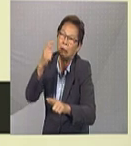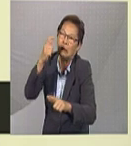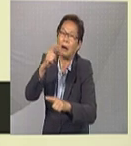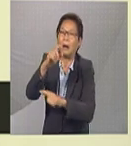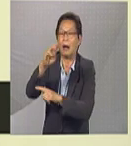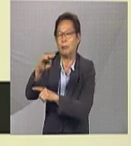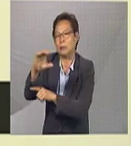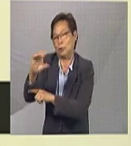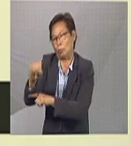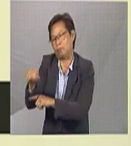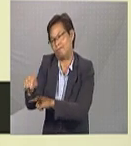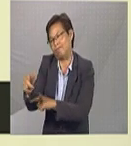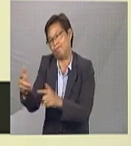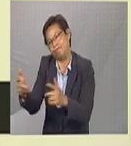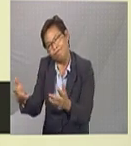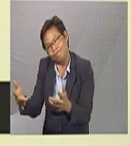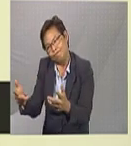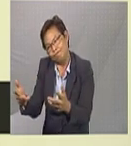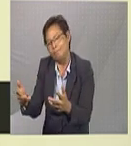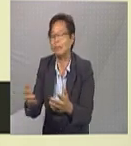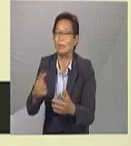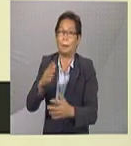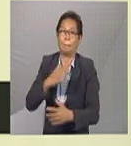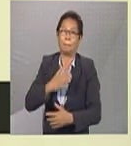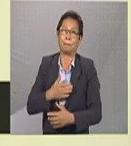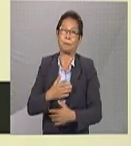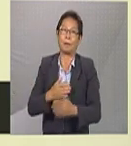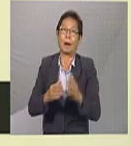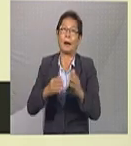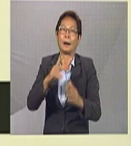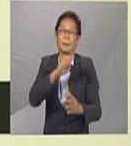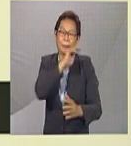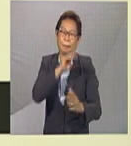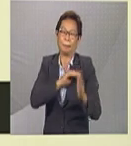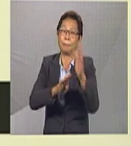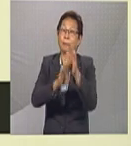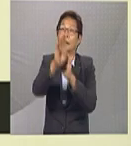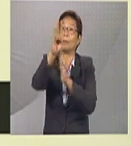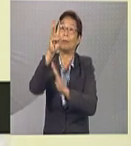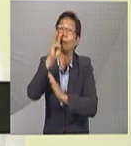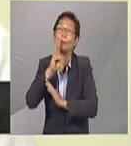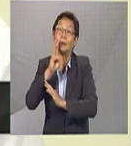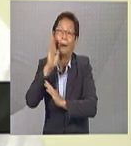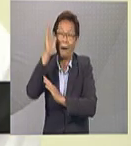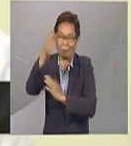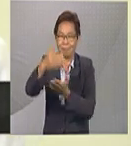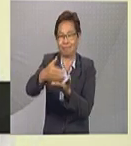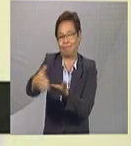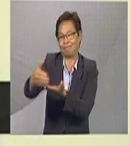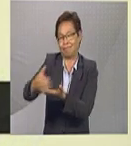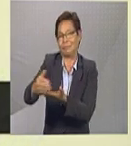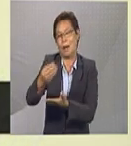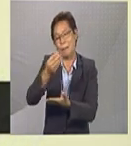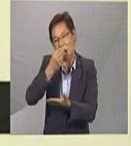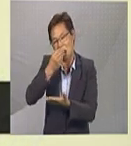yang kita perkenalkan. Kementerian Pembangunan Wanita akan mengagihkan